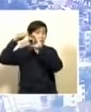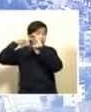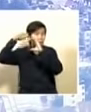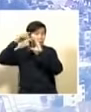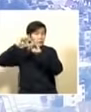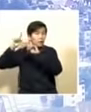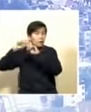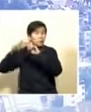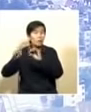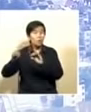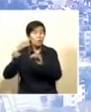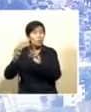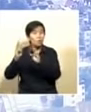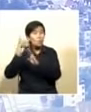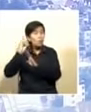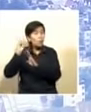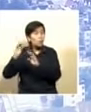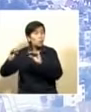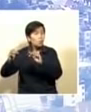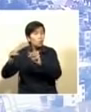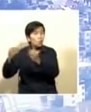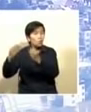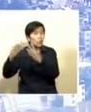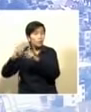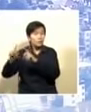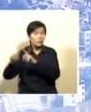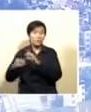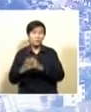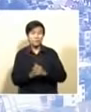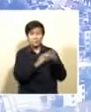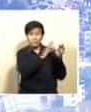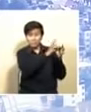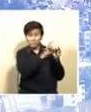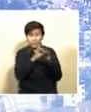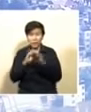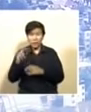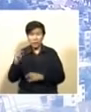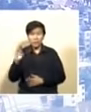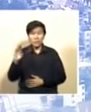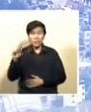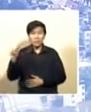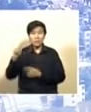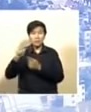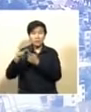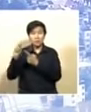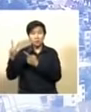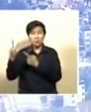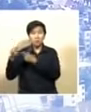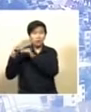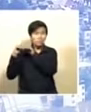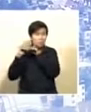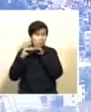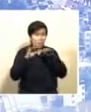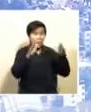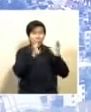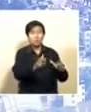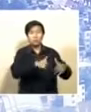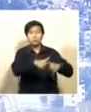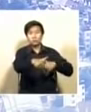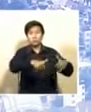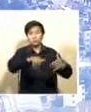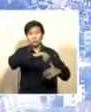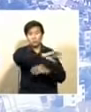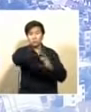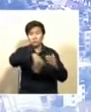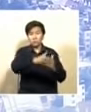าณจากทาง NBT2 นะครับออกไปยังพี่น้องประชาชนซึ่งโดยที่เราตกลงกันคือประมาณครึ่งชั่วโมงของทุกวัน